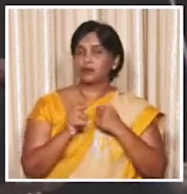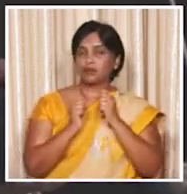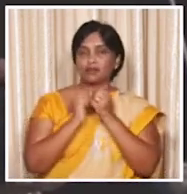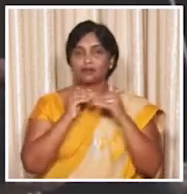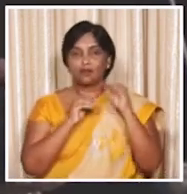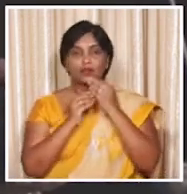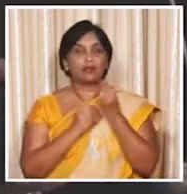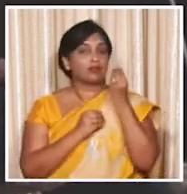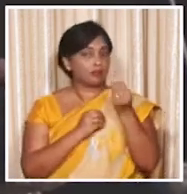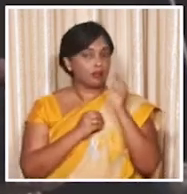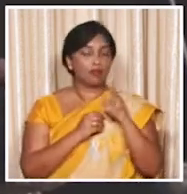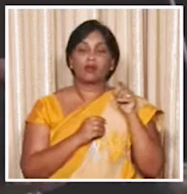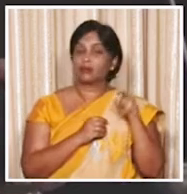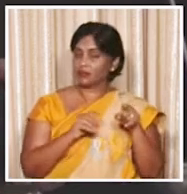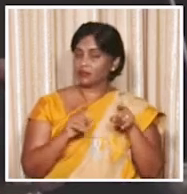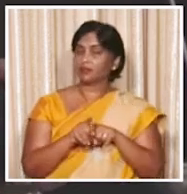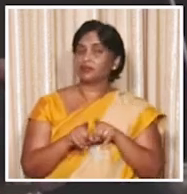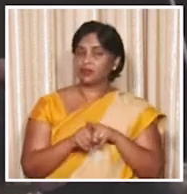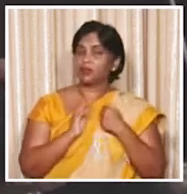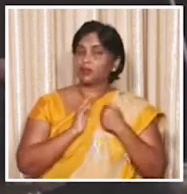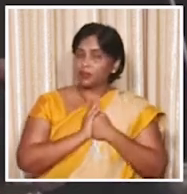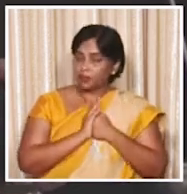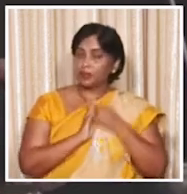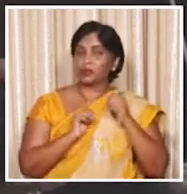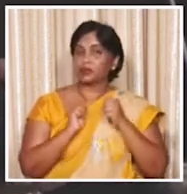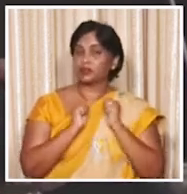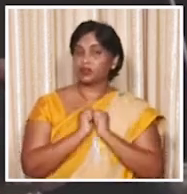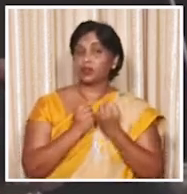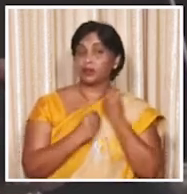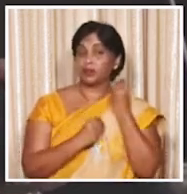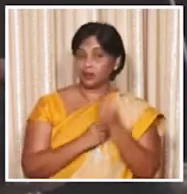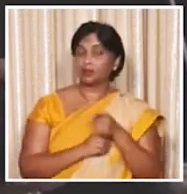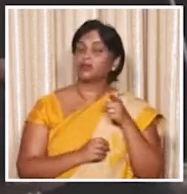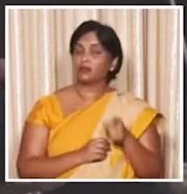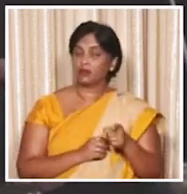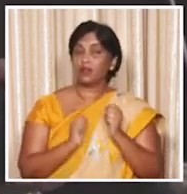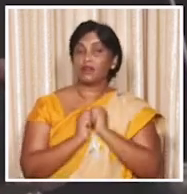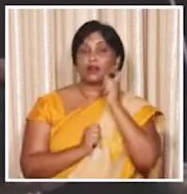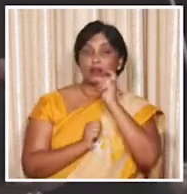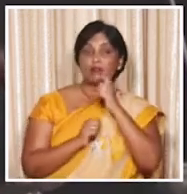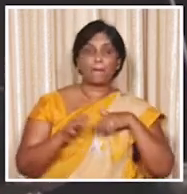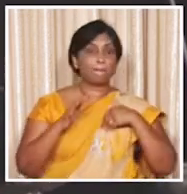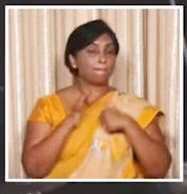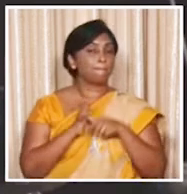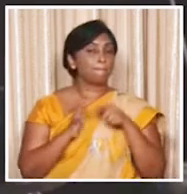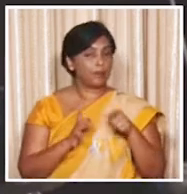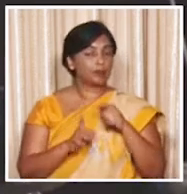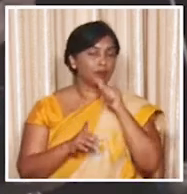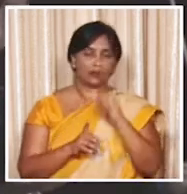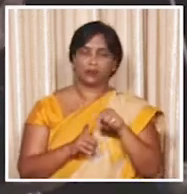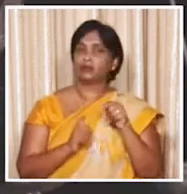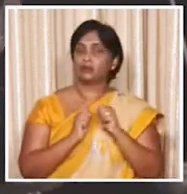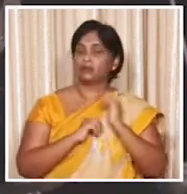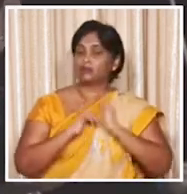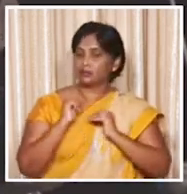கௌரவமாக தங்களுடைய காலத்தை முடிப்பதற்கு இந்த பெர்ஃபார்மிங் பிரின்சிபல்ஸ் அவர்கள் கடமை நிறைவேற்றும் அதிபர்களுக்கு நீங்கள் ஒரு வழிகாட்டலை,